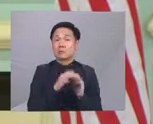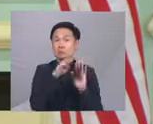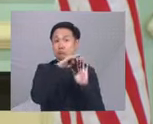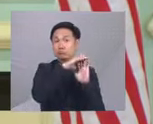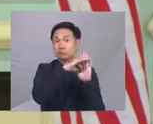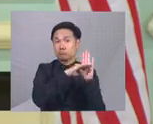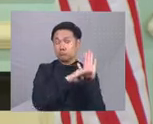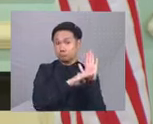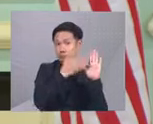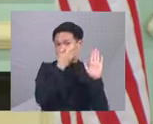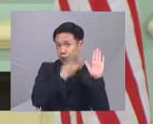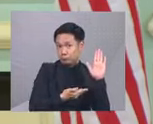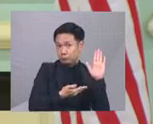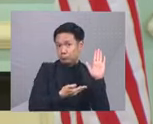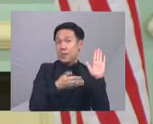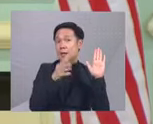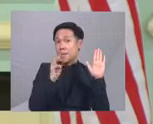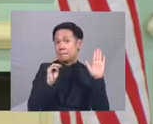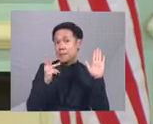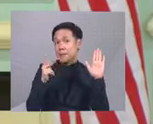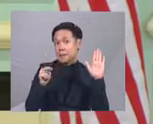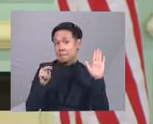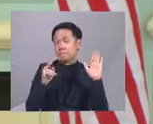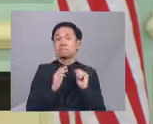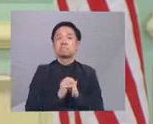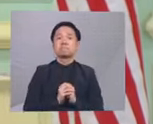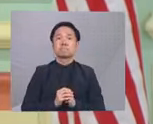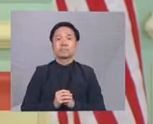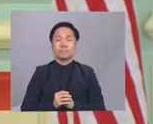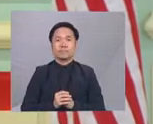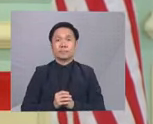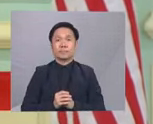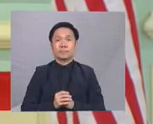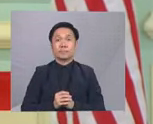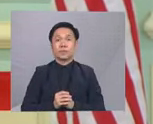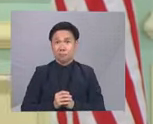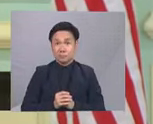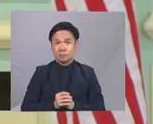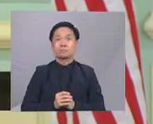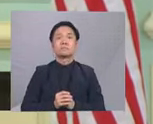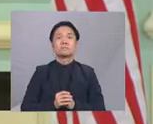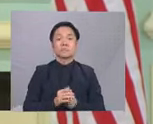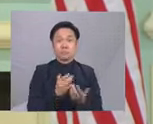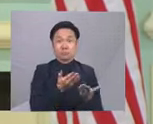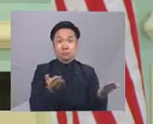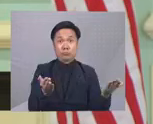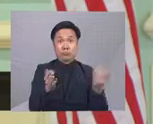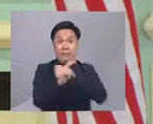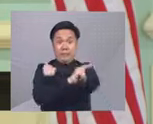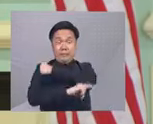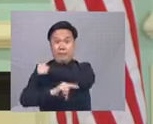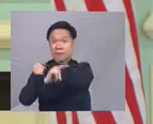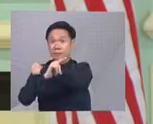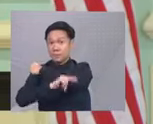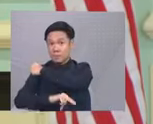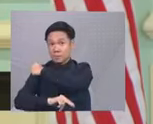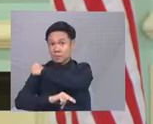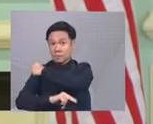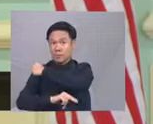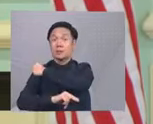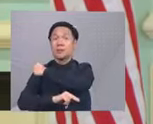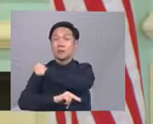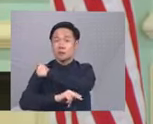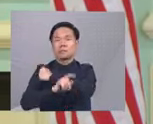lain yang dikeluarkan oleh MKN. Jadi saya harap pihak negeri perlu peraturannya